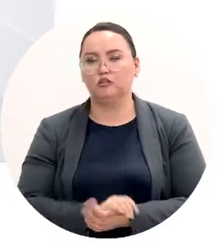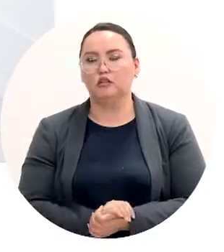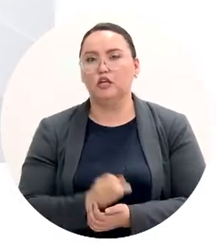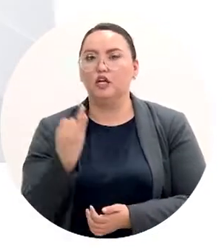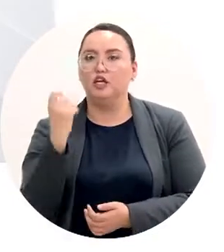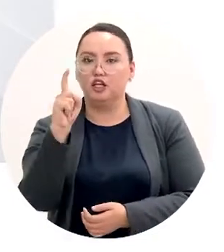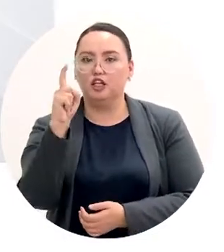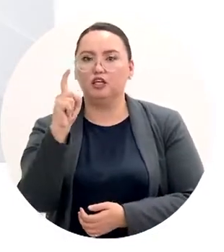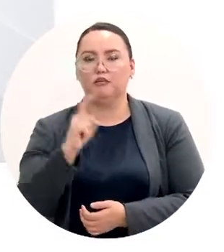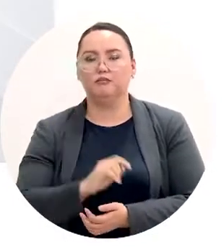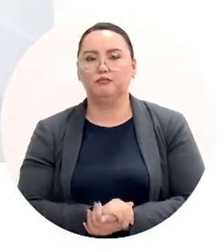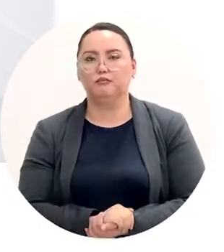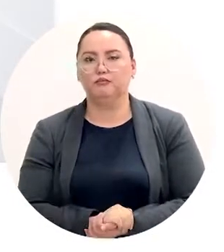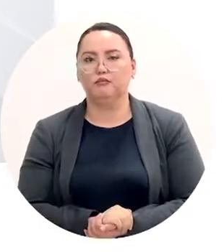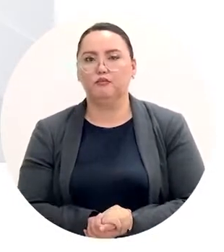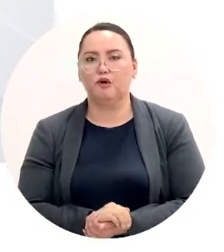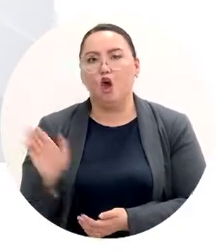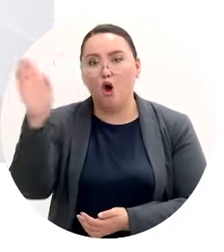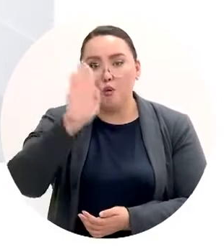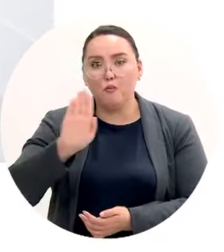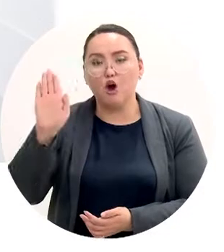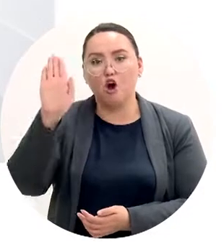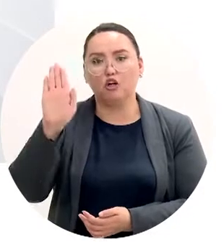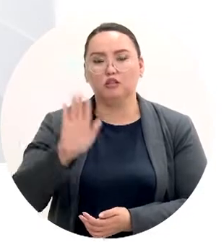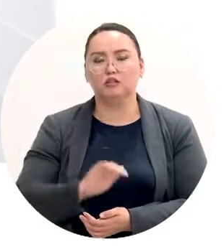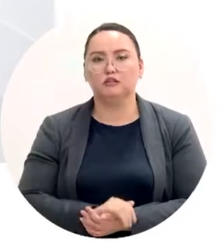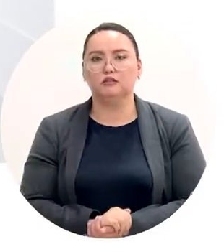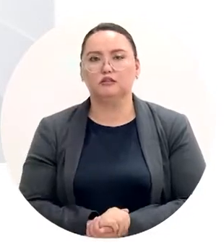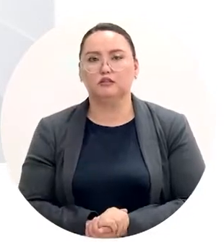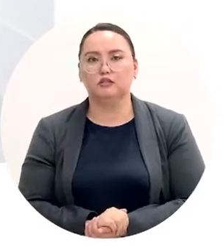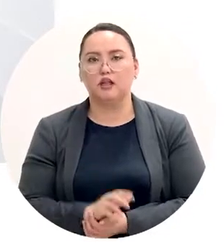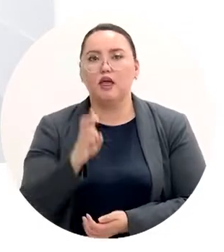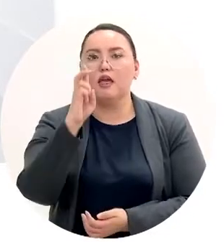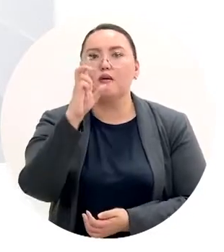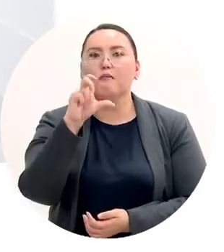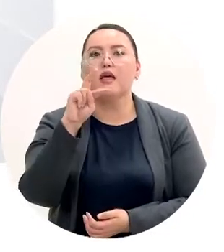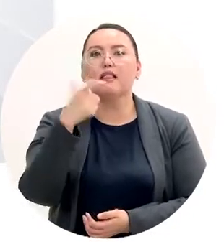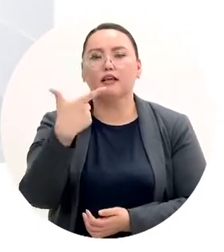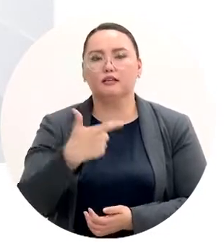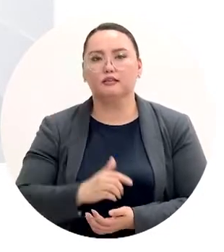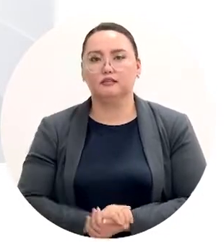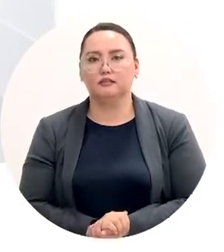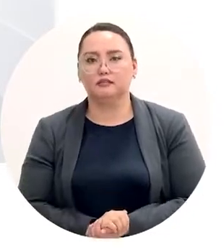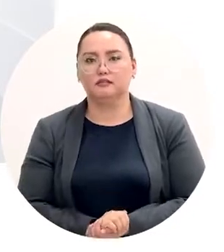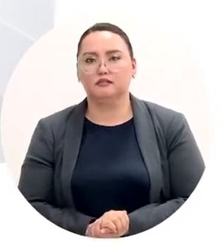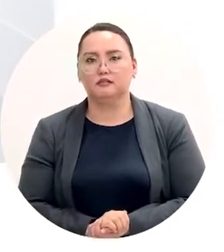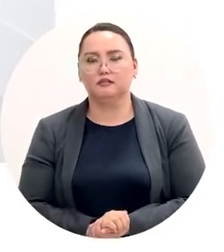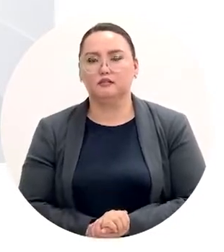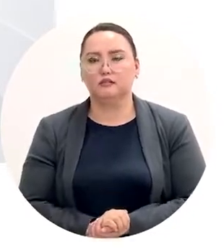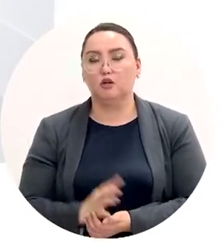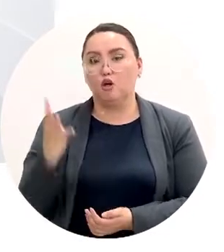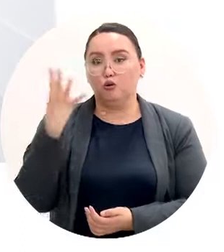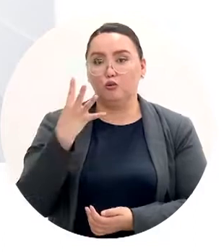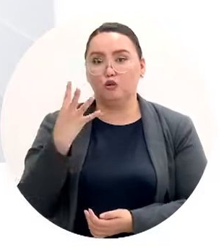үг байна. Мөн их гэдэг үг байна. За мөн мөнх гэдэг үг байна. За мөн бэлэг гэдэг эдгээр